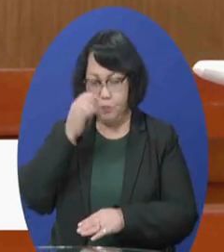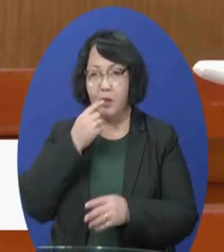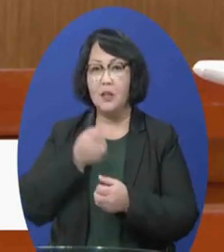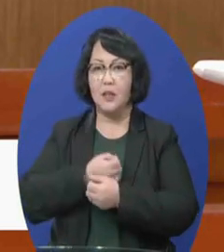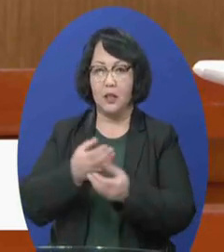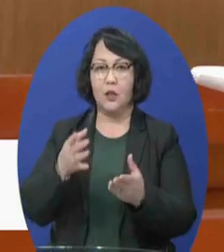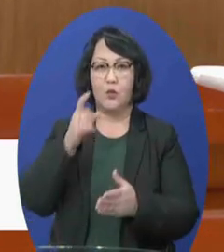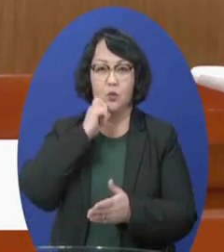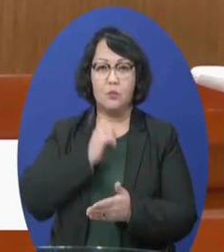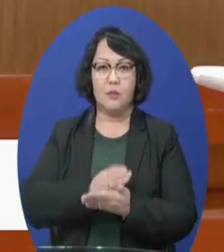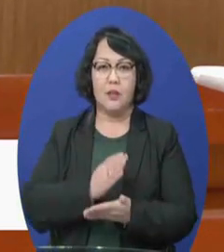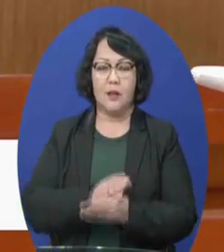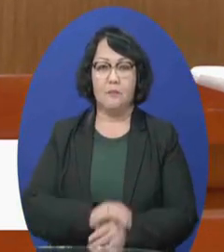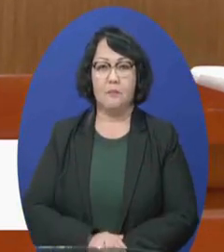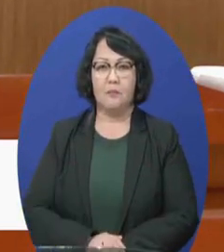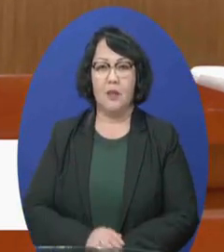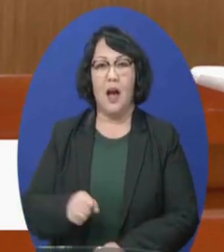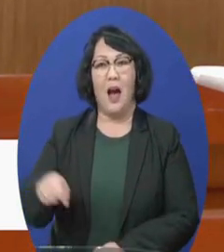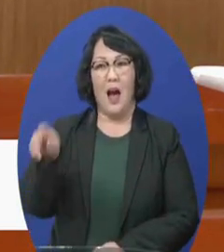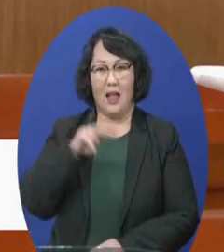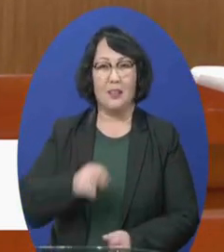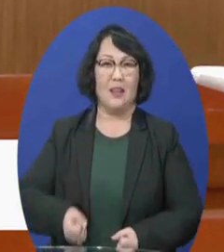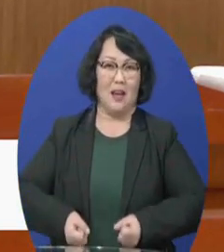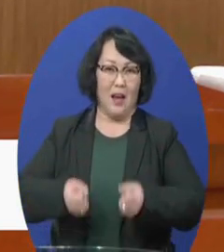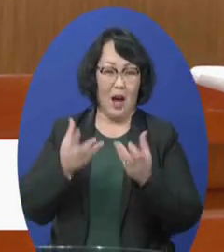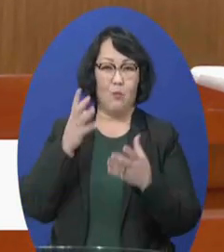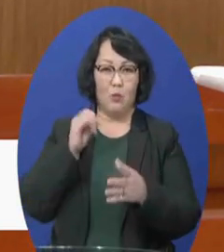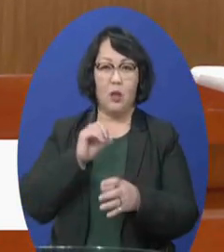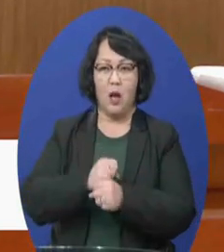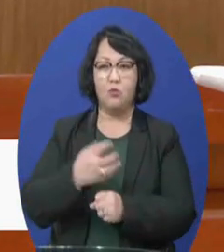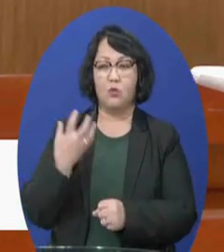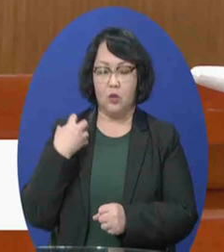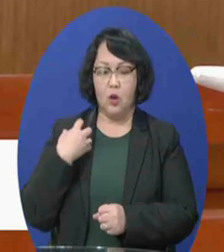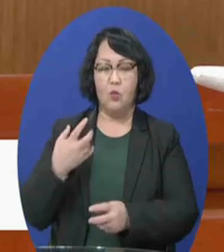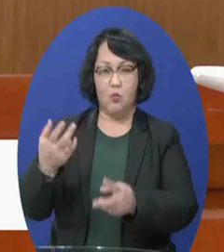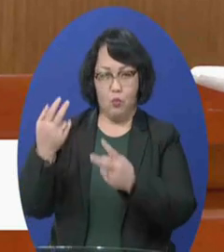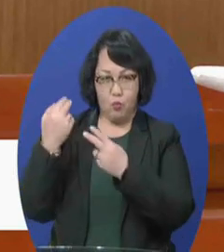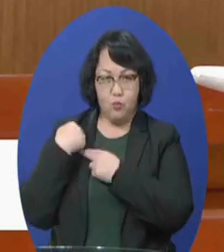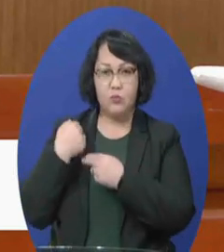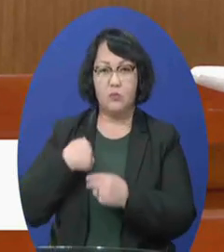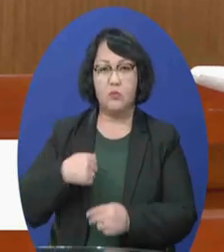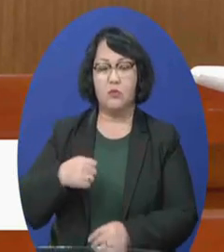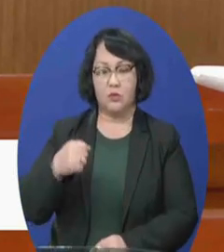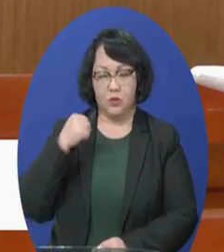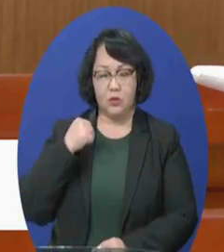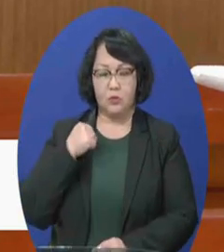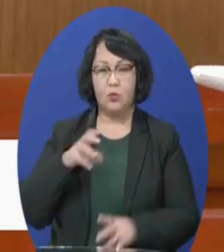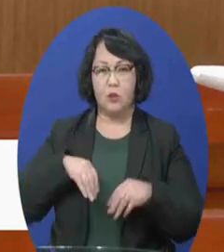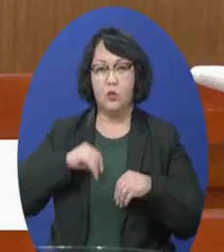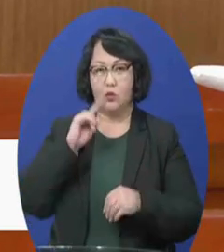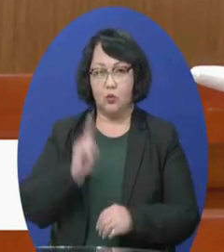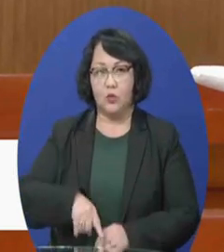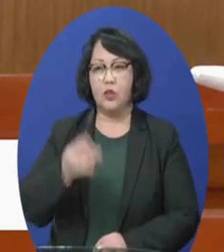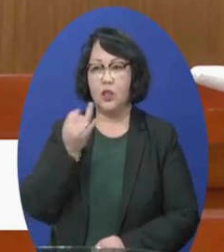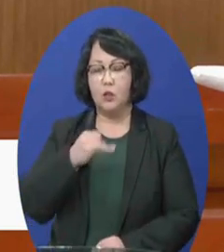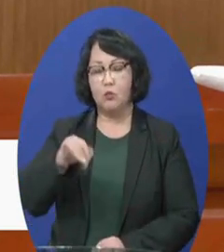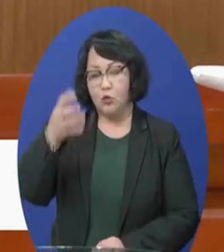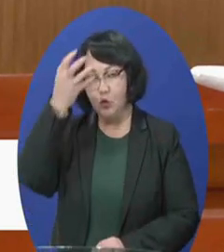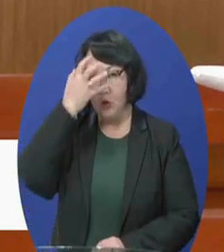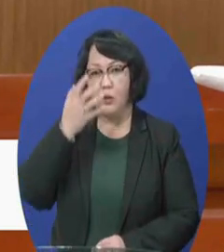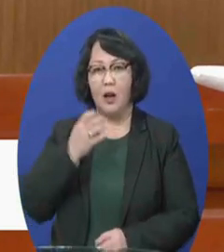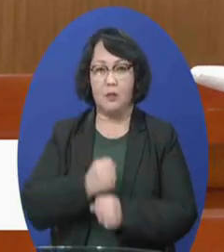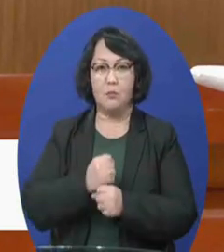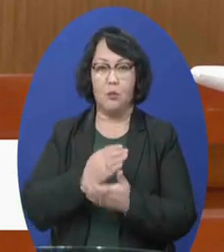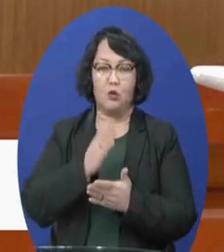байна. Алдаагаар бол хариуцлага үүрч чаддаг төр засаг байх ёстой. Энийг би өөрөө ерхэн сайд